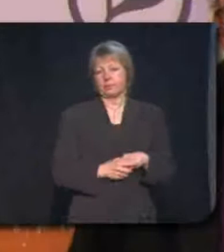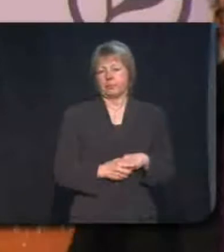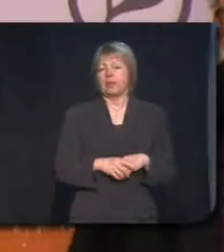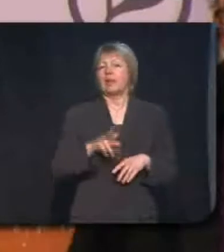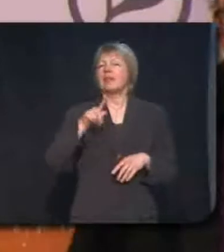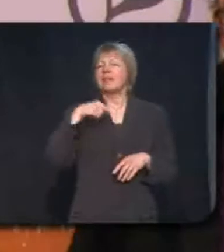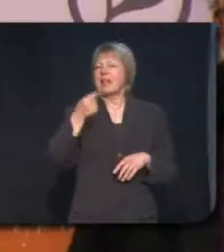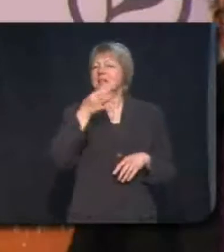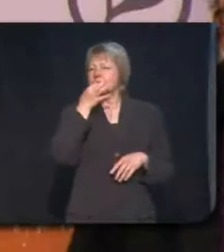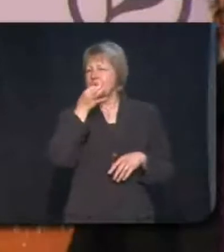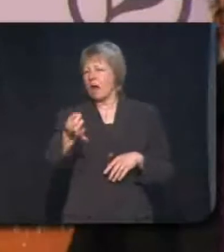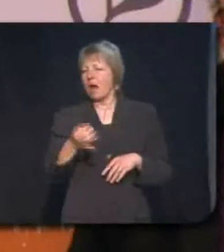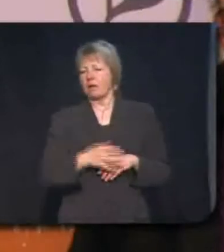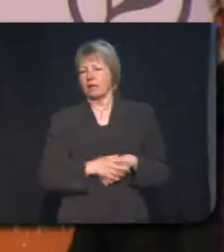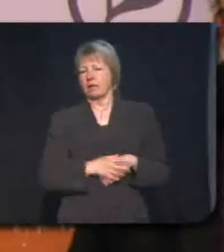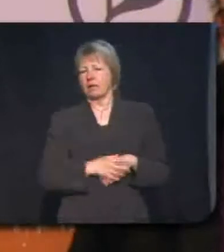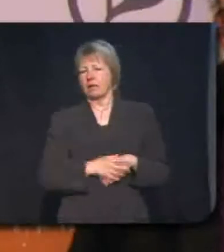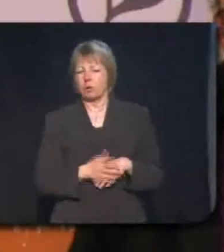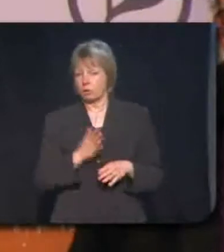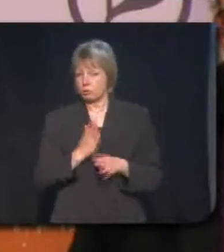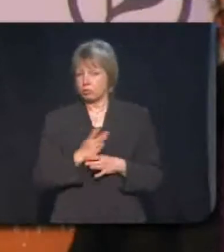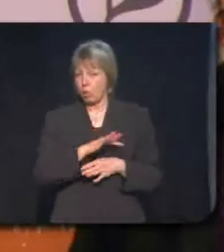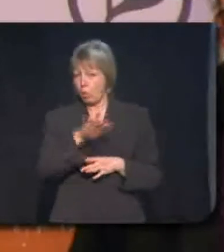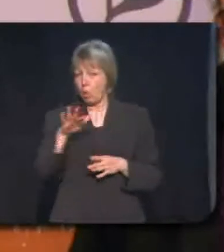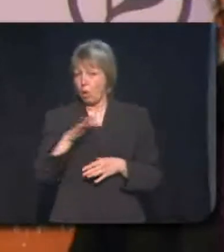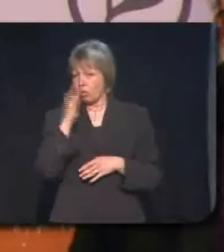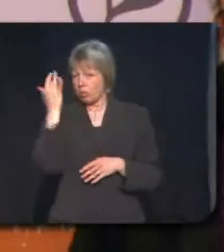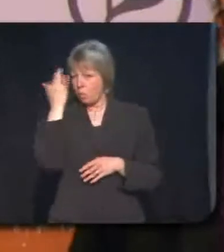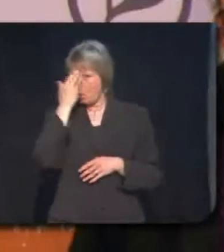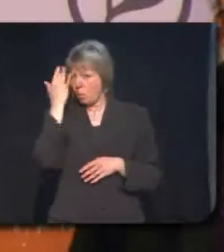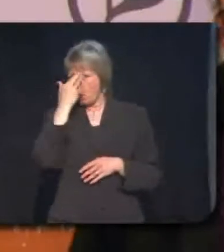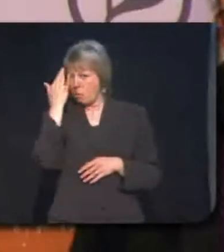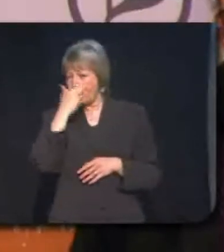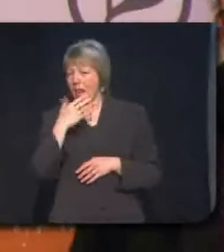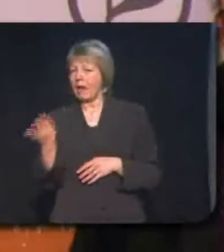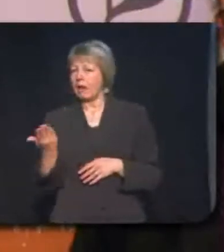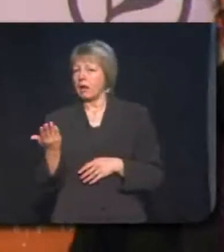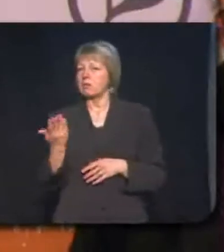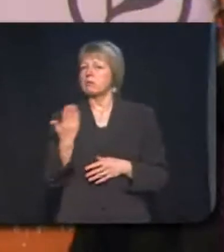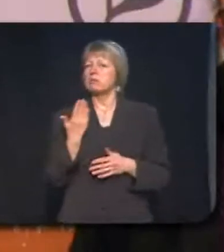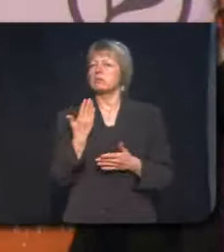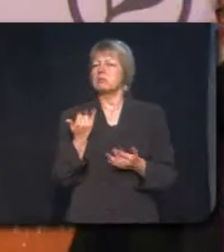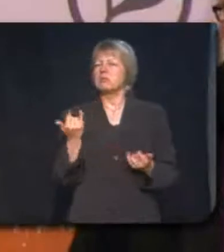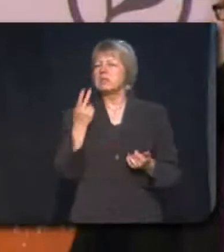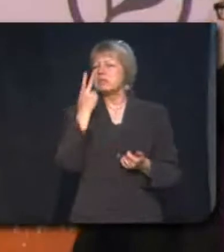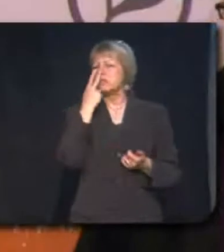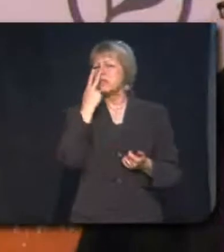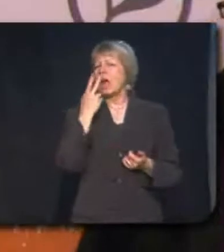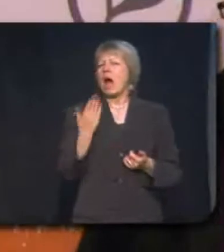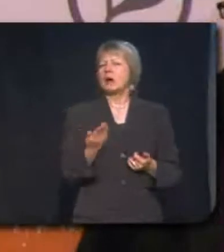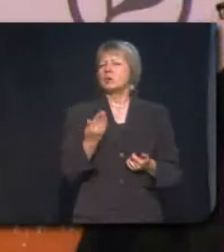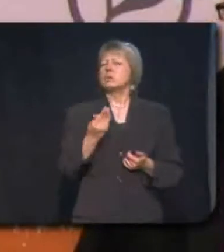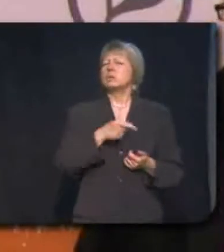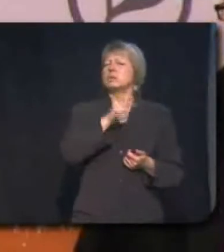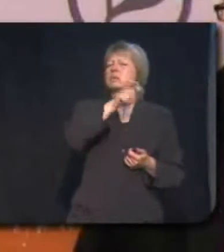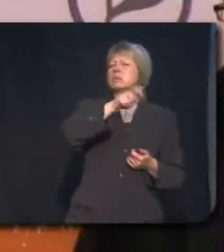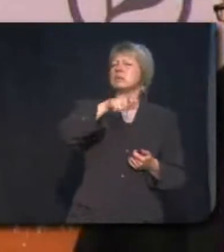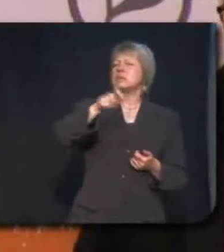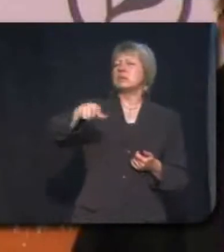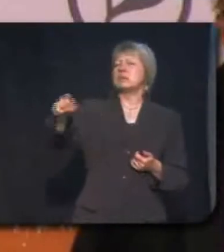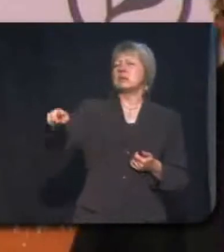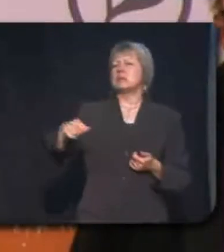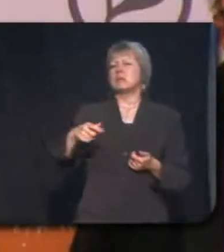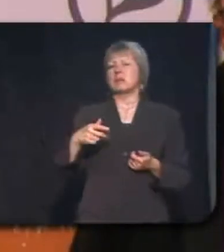eine Frage ist irgendwie überlegt worden wie mit ja sag ich jetzt mal Karteileichen oder sag ich mal systemleichen umgegangen wird weil ich ja